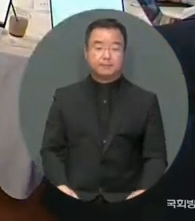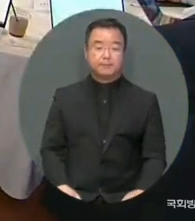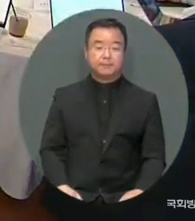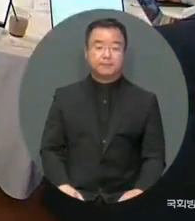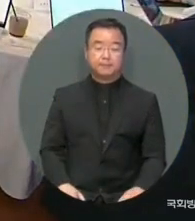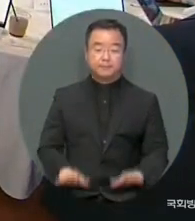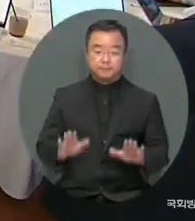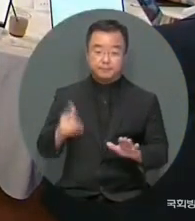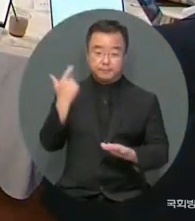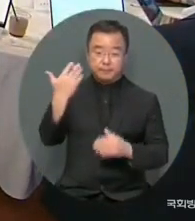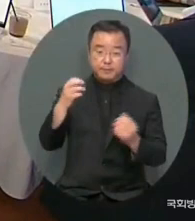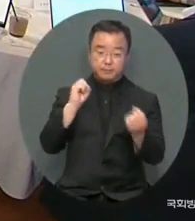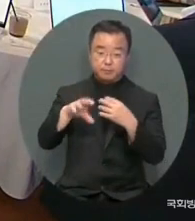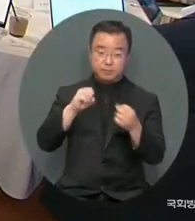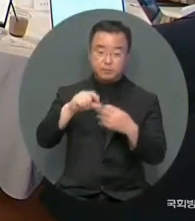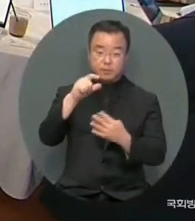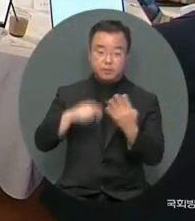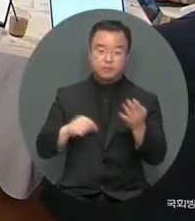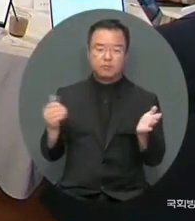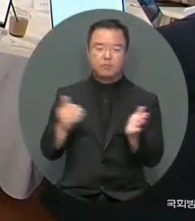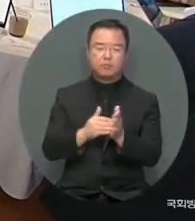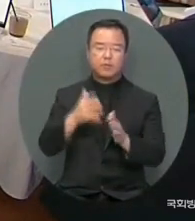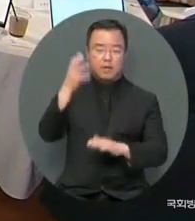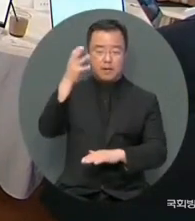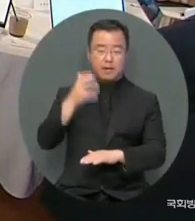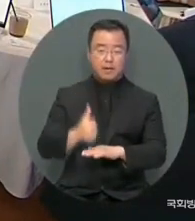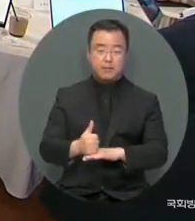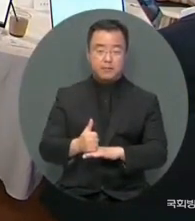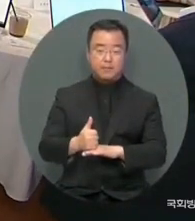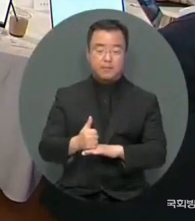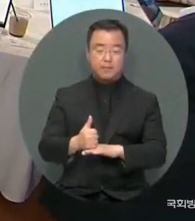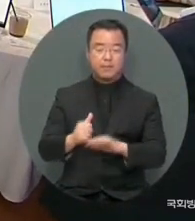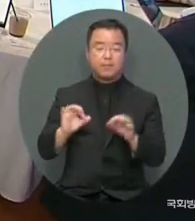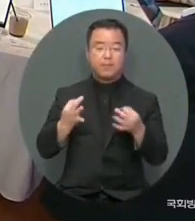이것으로 질의응답 시간을 마치고요. 마지막으로